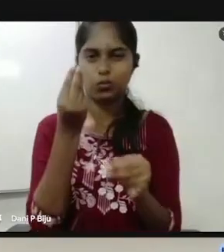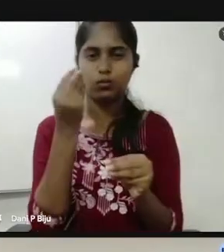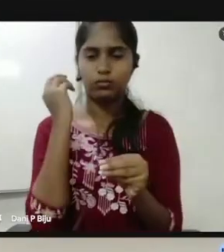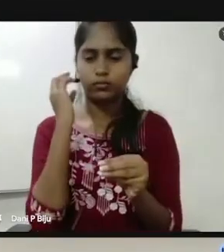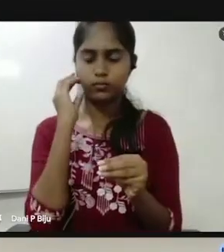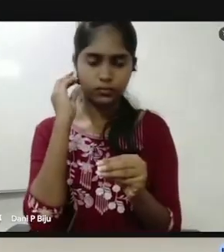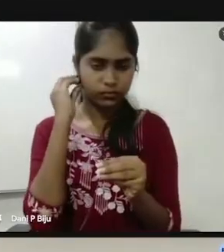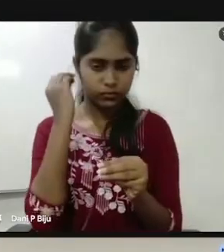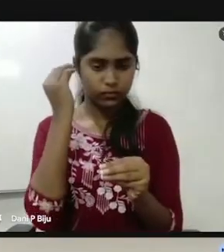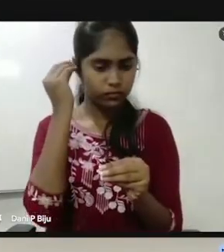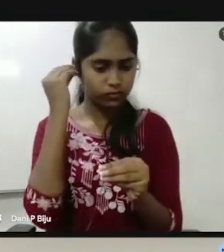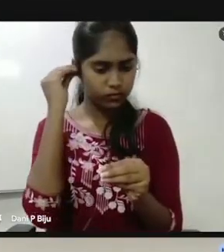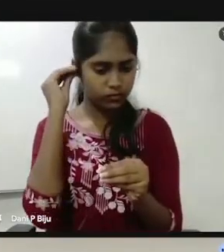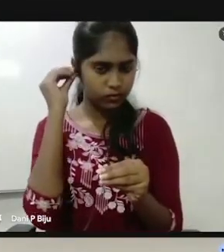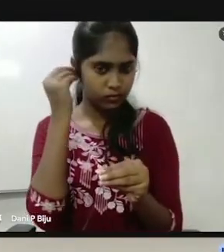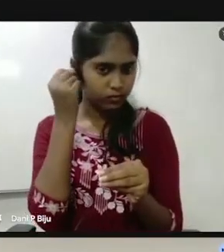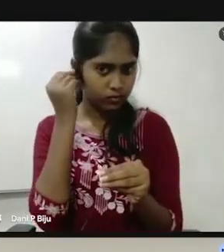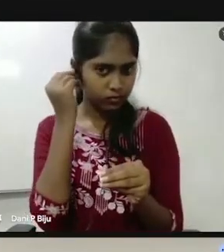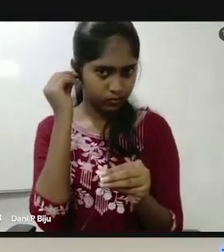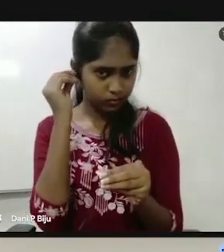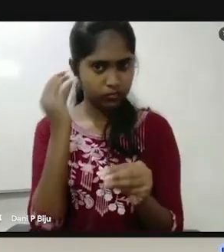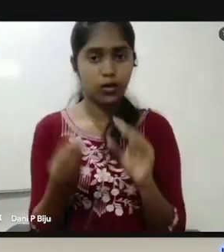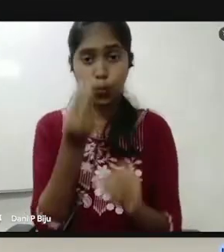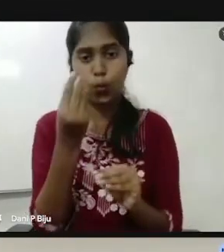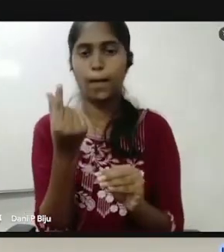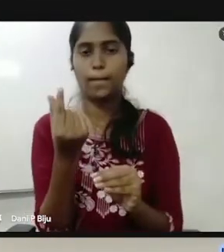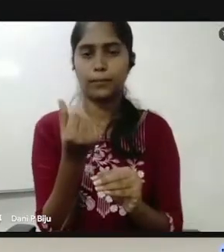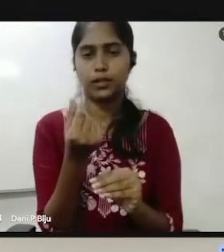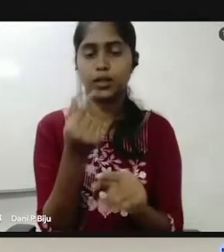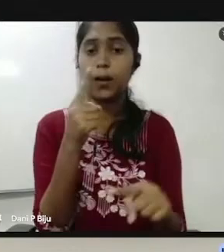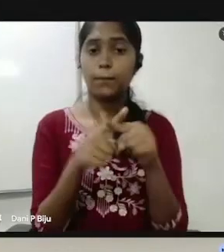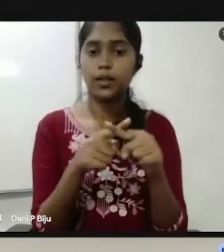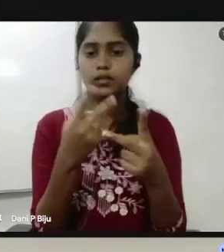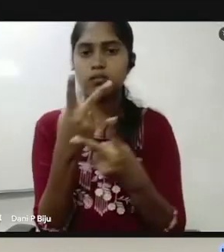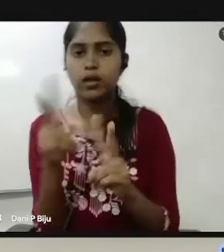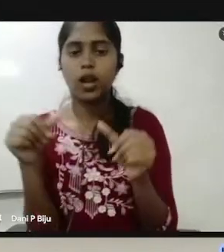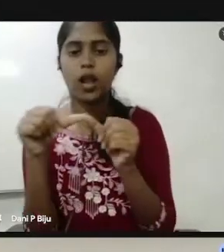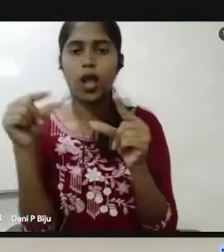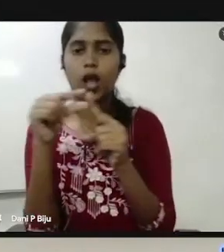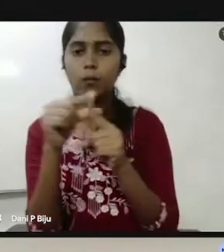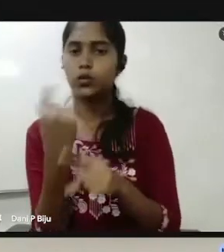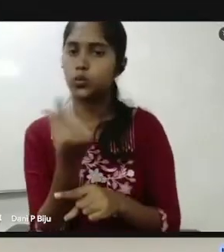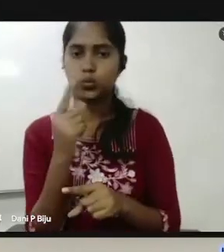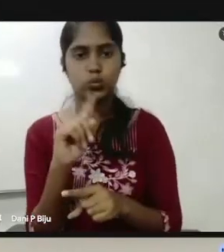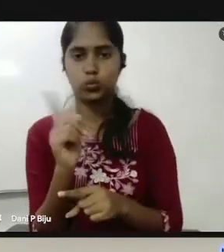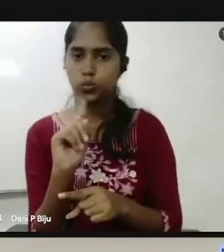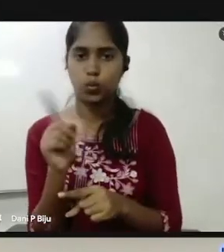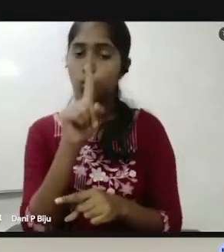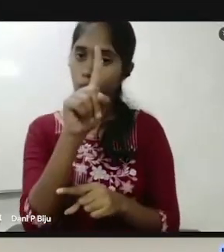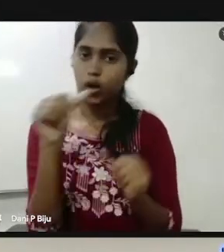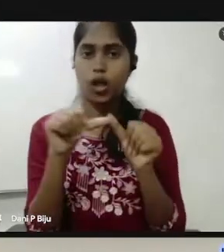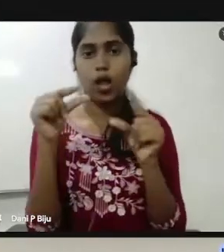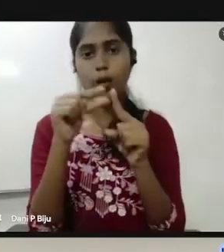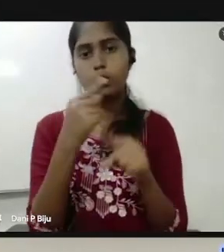മേക്ക് ഷുവർ ദാറ്റ് അതിൽ വേറെ ആപ്ലിക്കേഷൻസ് ഒന്നും തന്നെ പാടില്ല. അതേപോലെ നിങ്ങൾക്ക് ഈ ഒക്ടോബറിൽ മാത്രമല്ല, ഒക്ടോബറിൽ AC